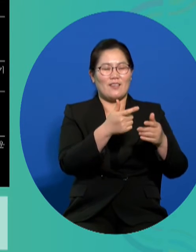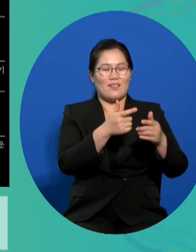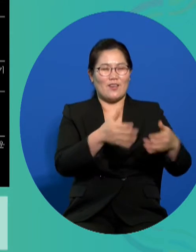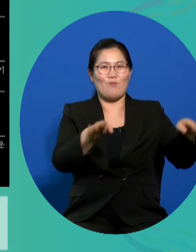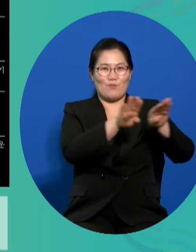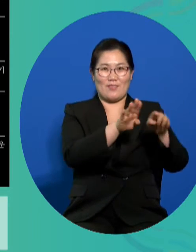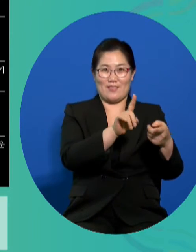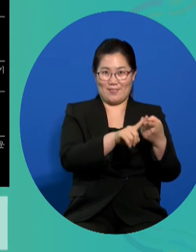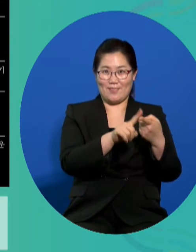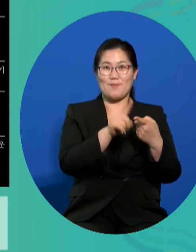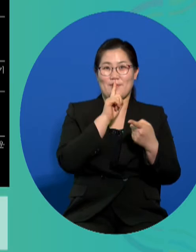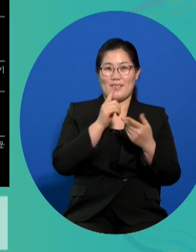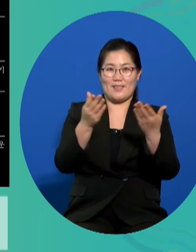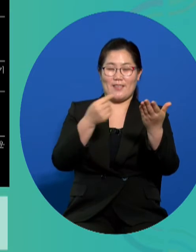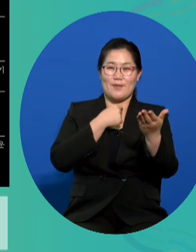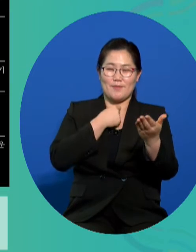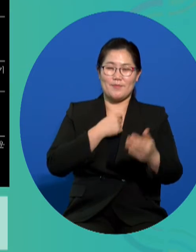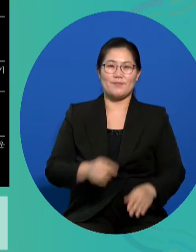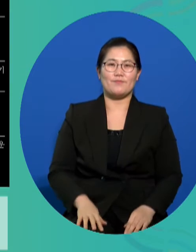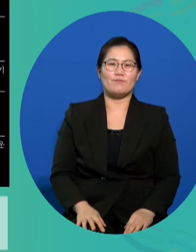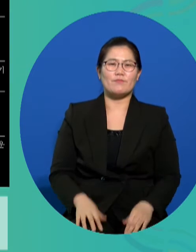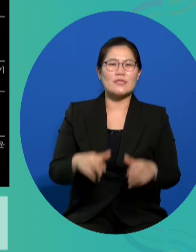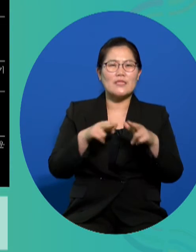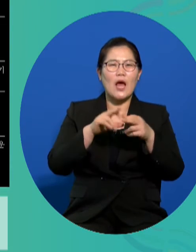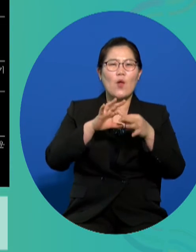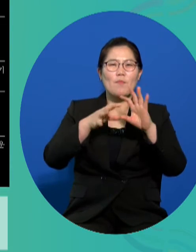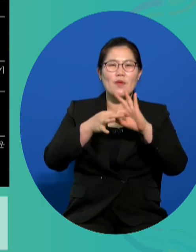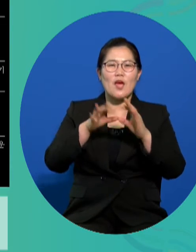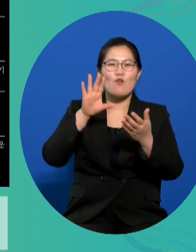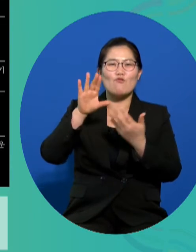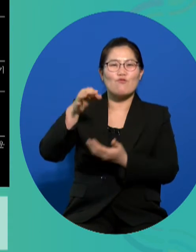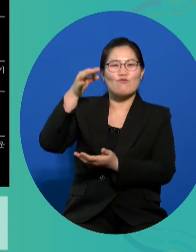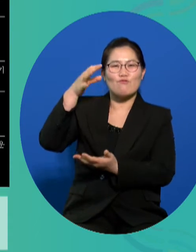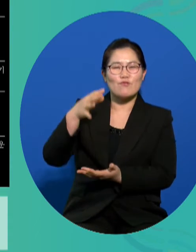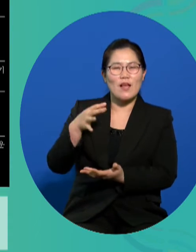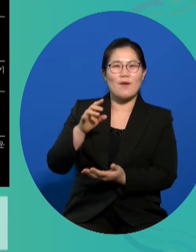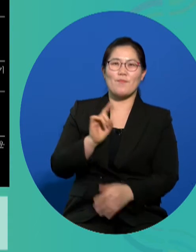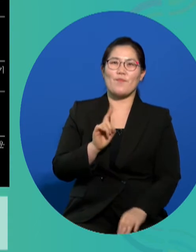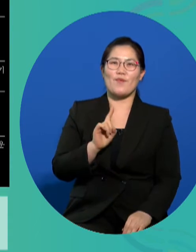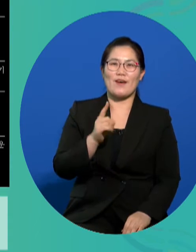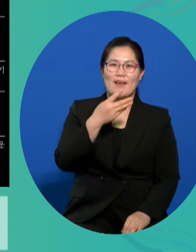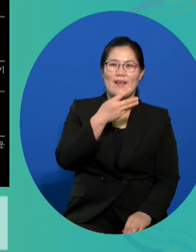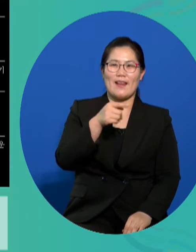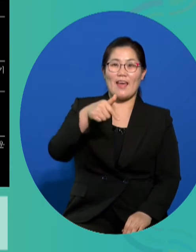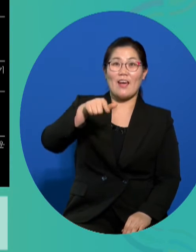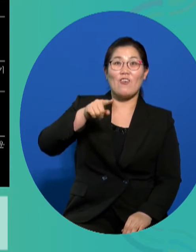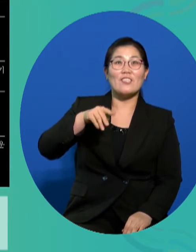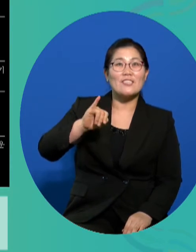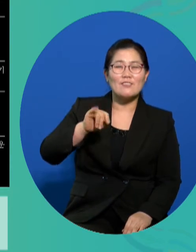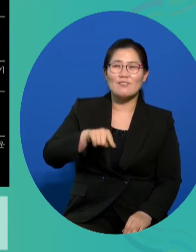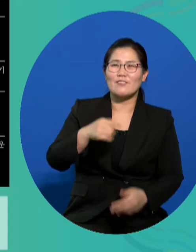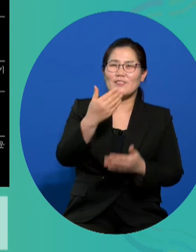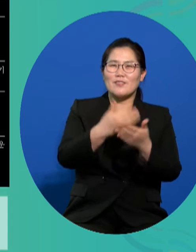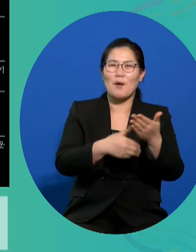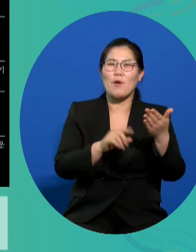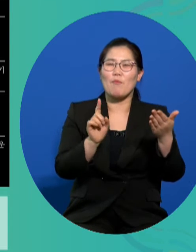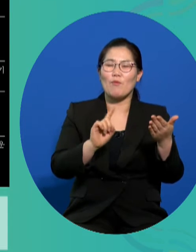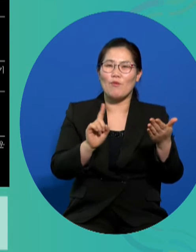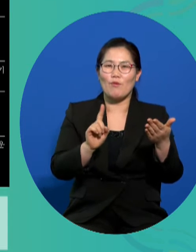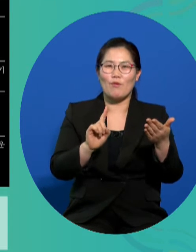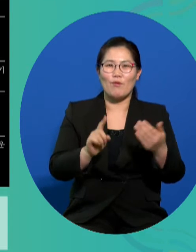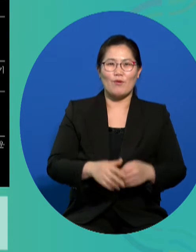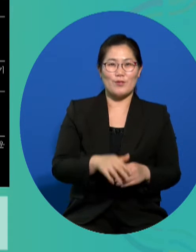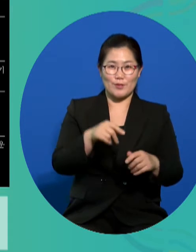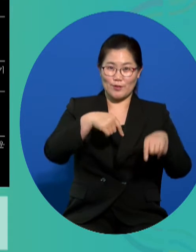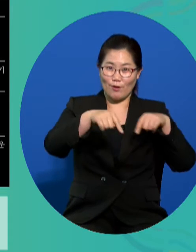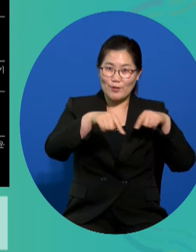뭐가 있을까요? 물론 올림픽도 그렇지만 패럴림픽은 정치, 경제, 사회, 문화 다방면으로 상당히